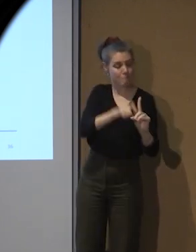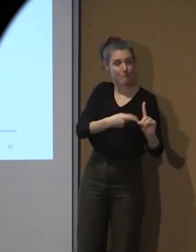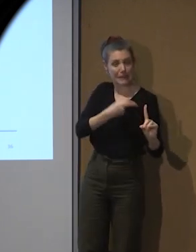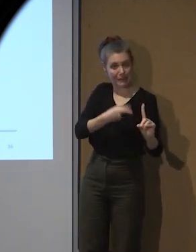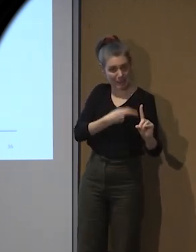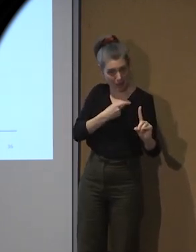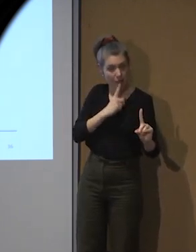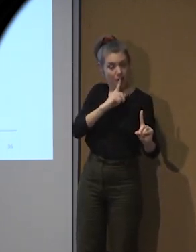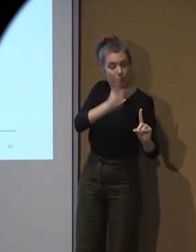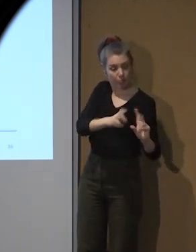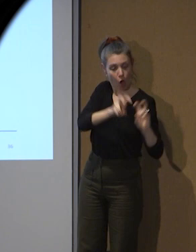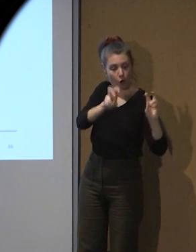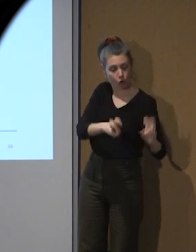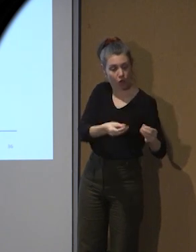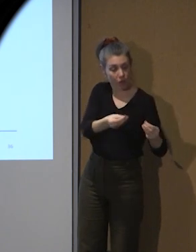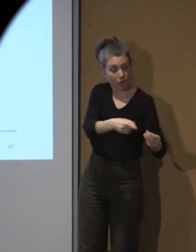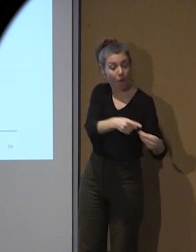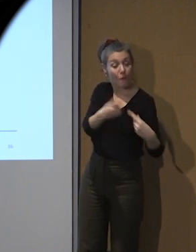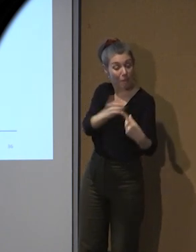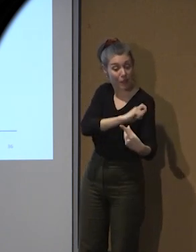le patient peut bénéficier